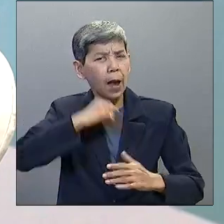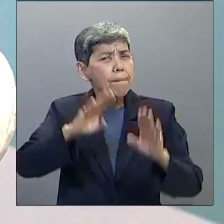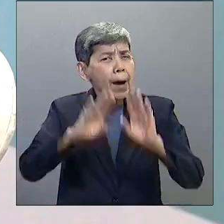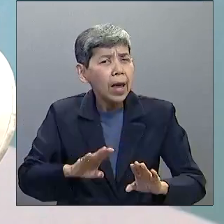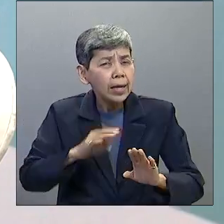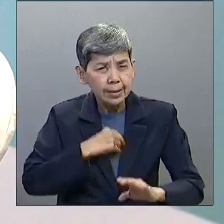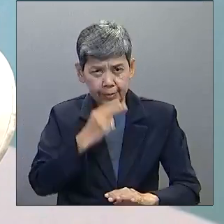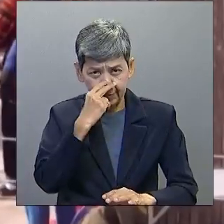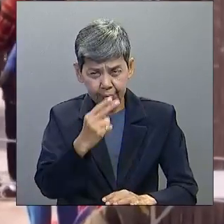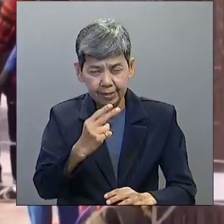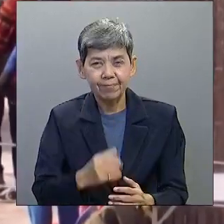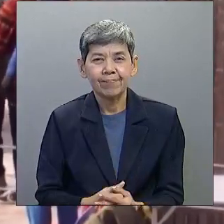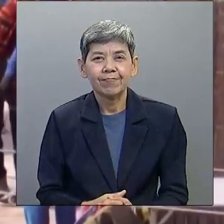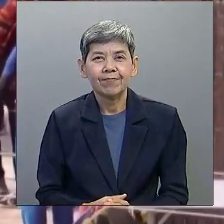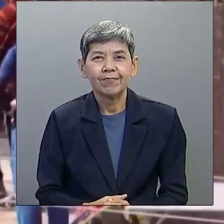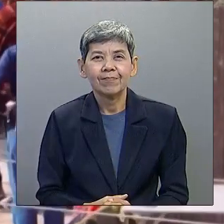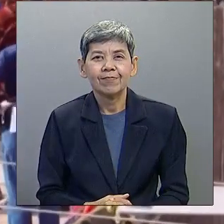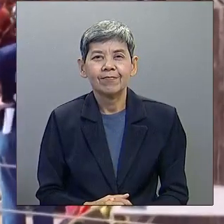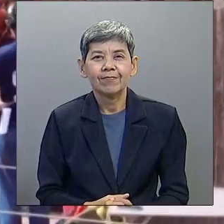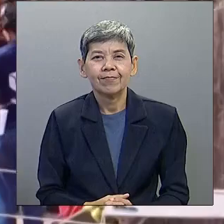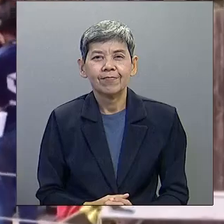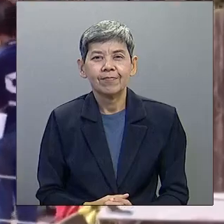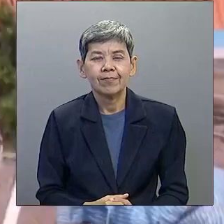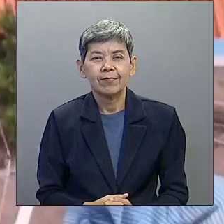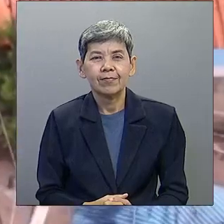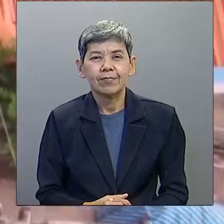ย่างไรไปดูกันเลยค่ะ